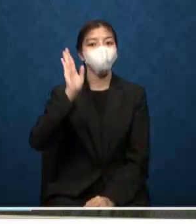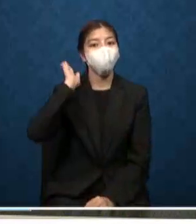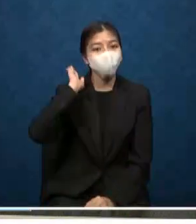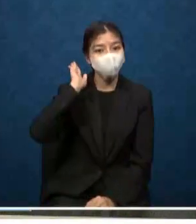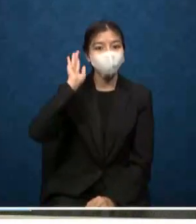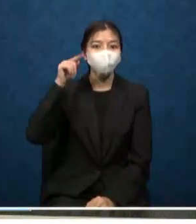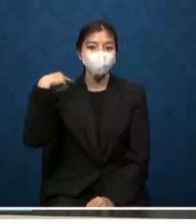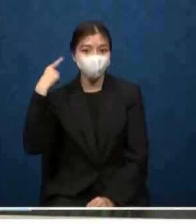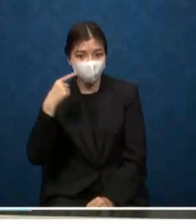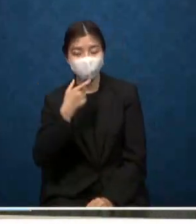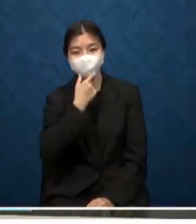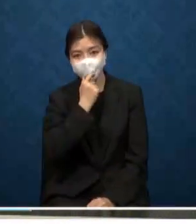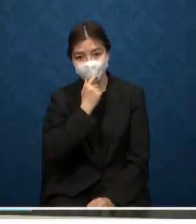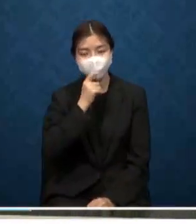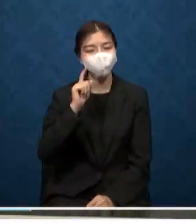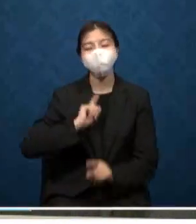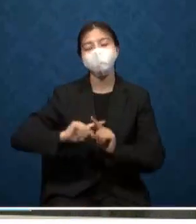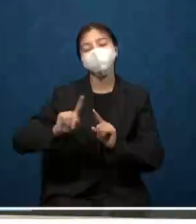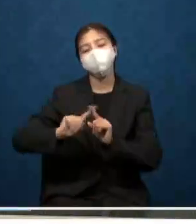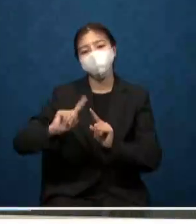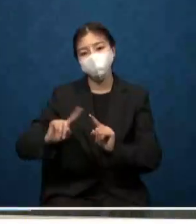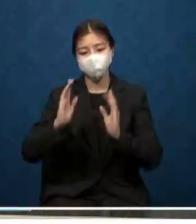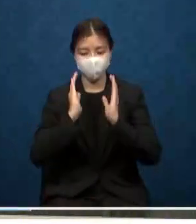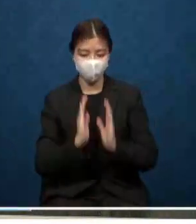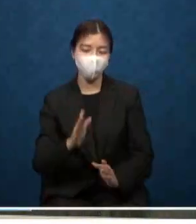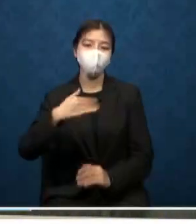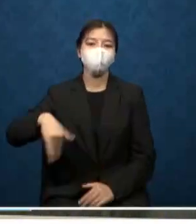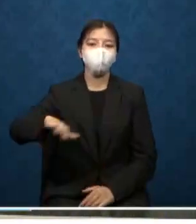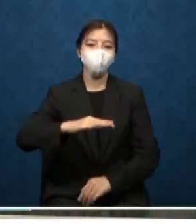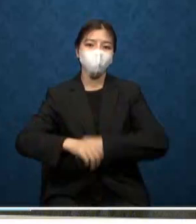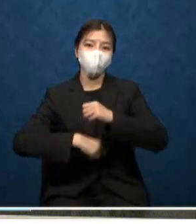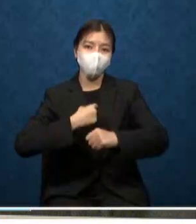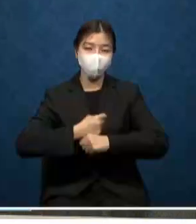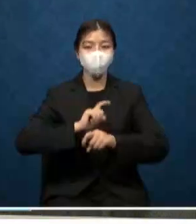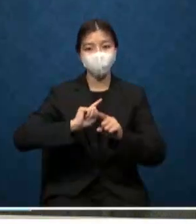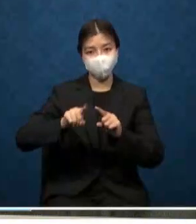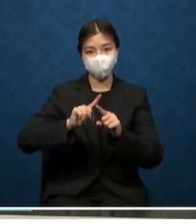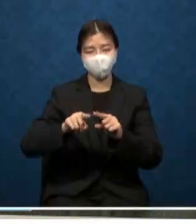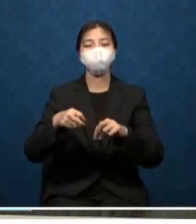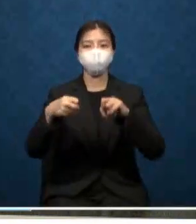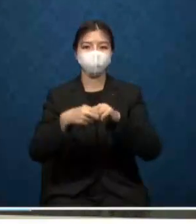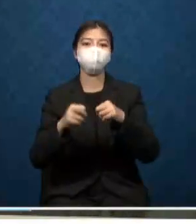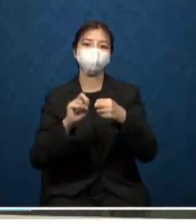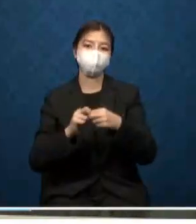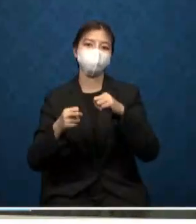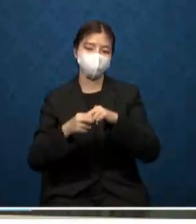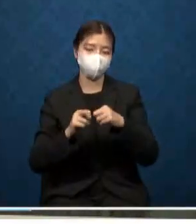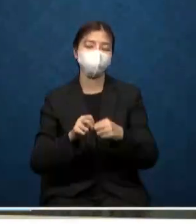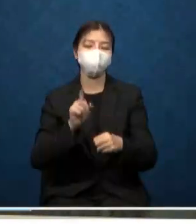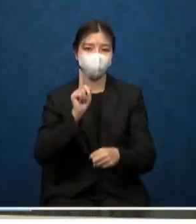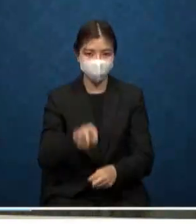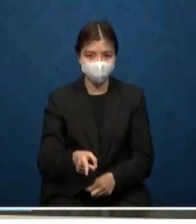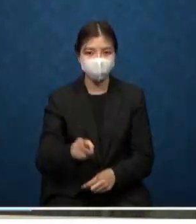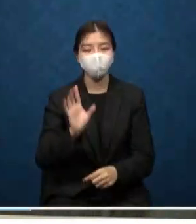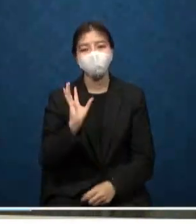พความเสมอภาคระหว่างพลเมืองทุกช่วงวัยยังคงเป็นปัญหาที่ปรากฏอยู่จริง